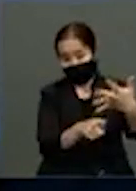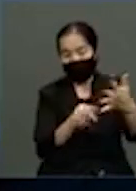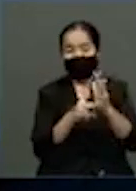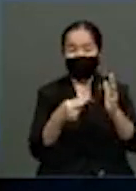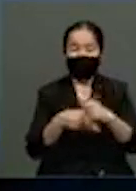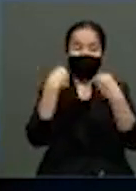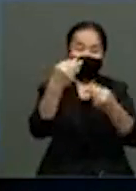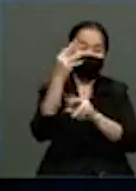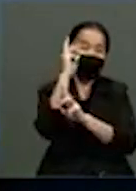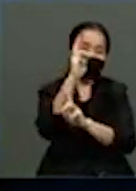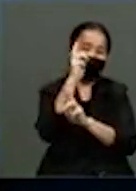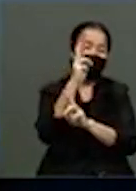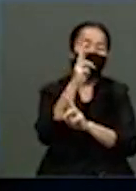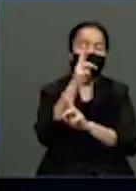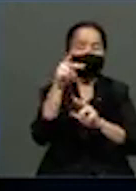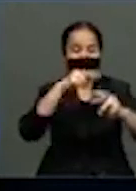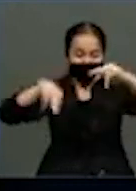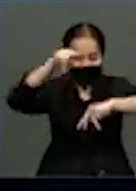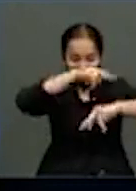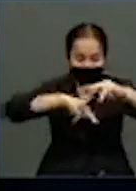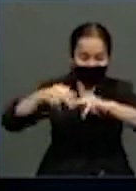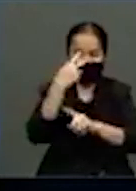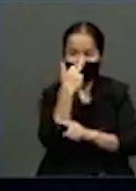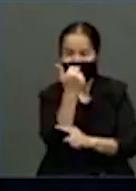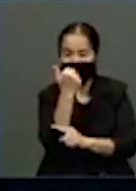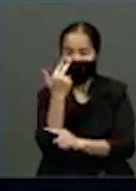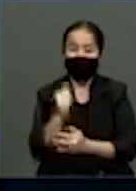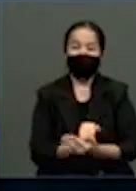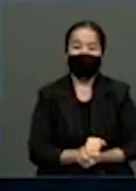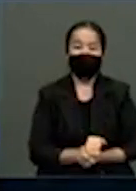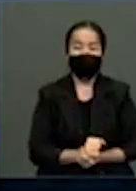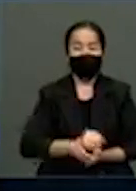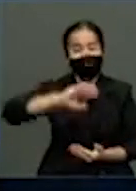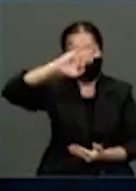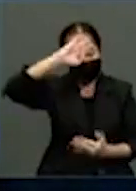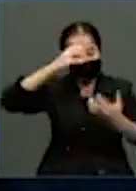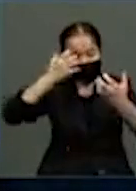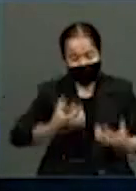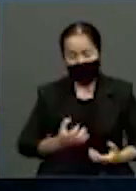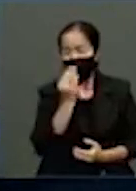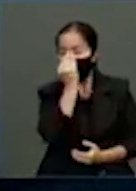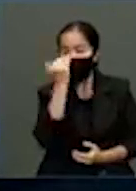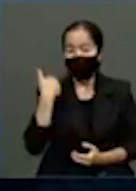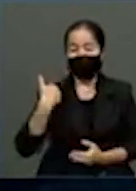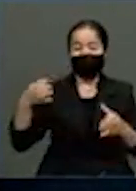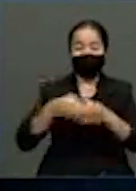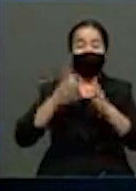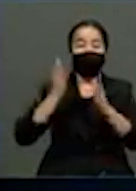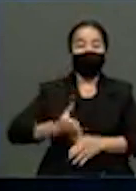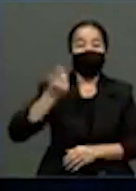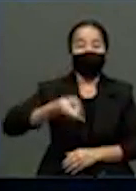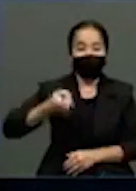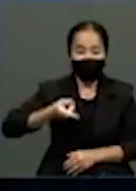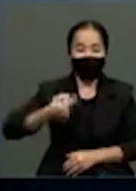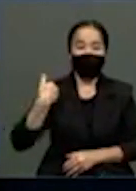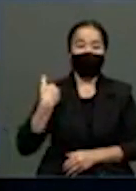ฝ้าระวังกันตลอดเวลานะครับส่วนผู้ป่วยหนักนี่ค่อนข้างคงที่นะครับก็พบผู้เสียชีวิตอย่างต่อเนื่องเป็นเลข